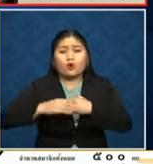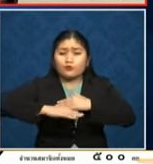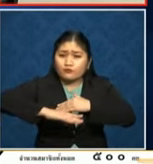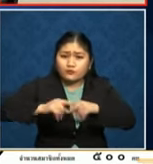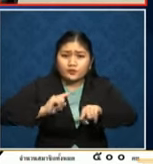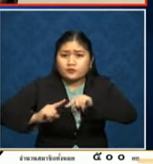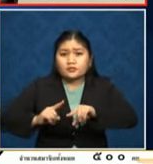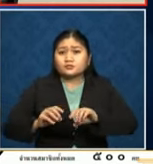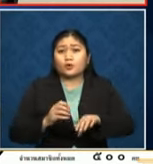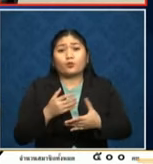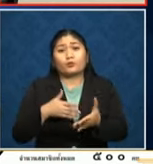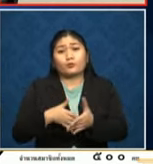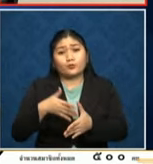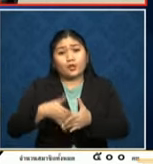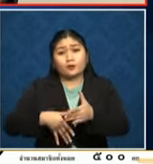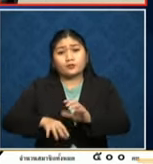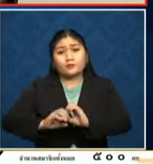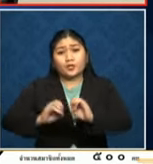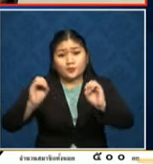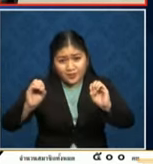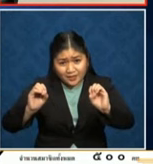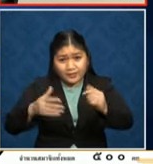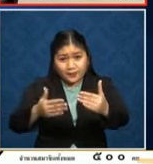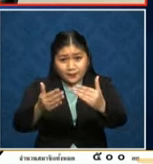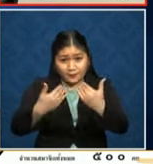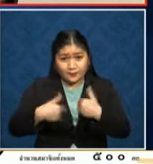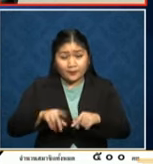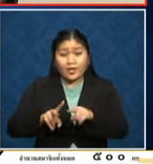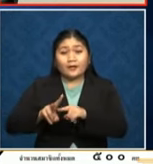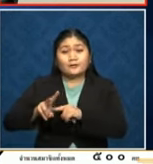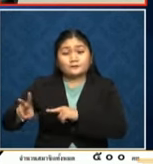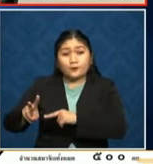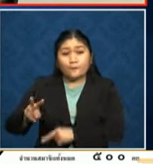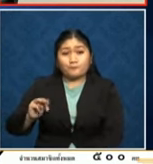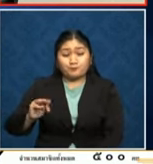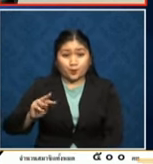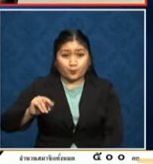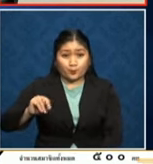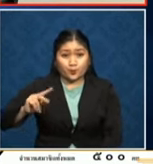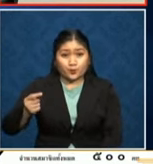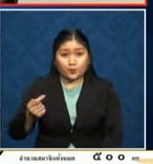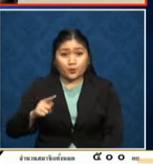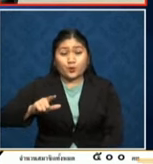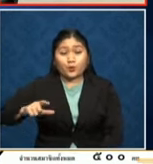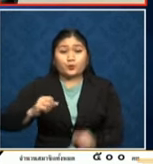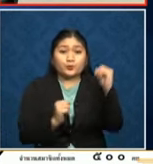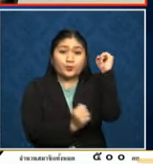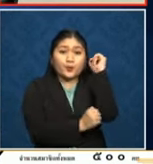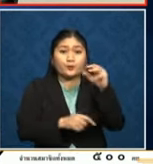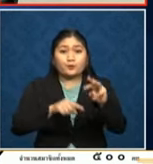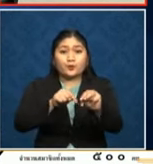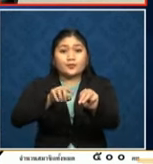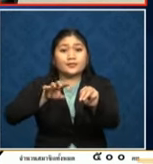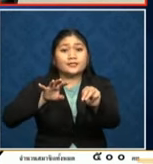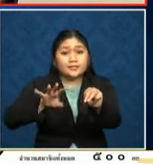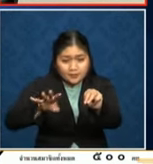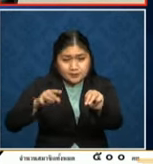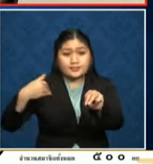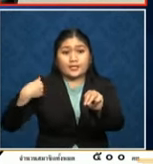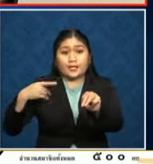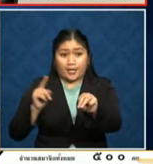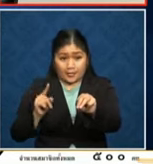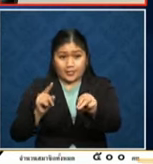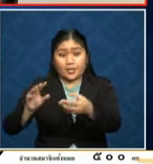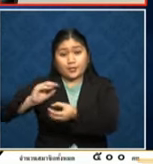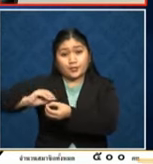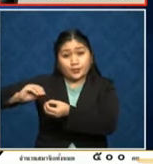ด้วยค่ะเรื่องที่สองนะคะคุณมนทนฤทธิบัณฑิตผู้ใหญ่บ้านหมู่4ตำบลคลองนาอำเภอเมืองจังหวั